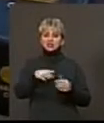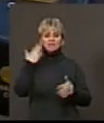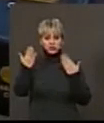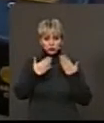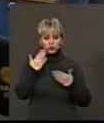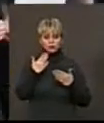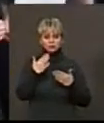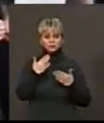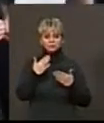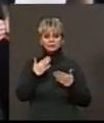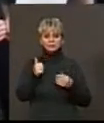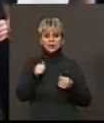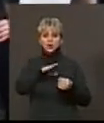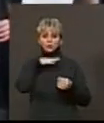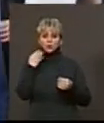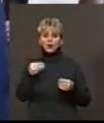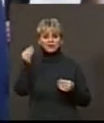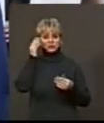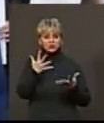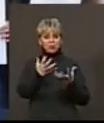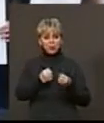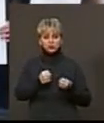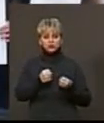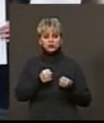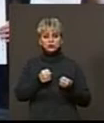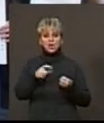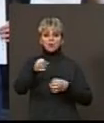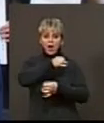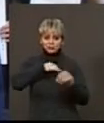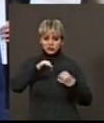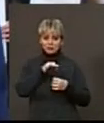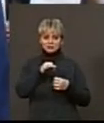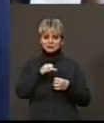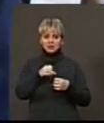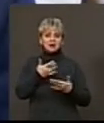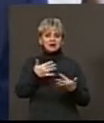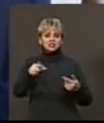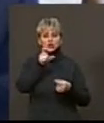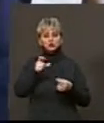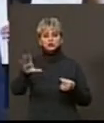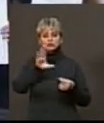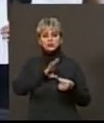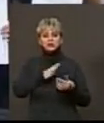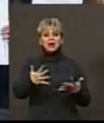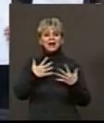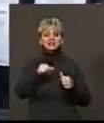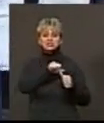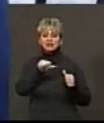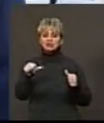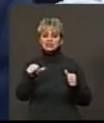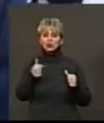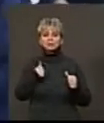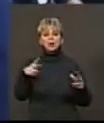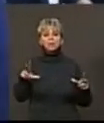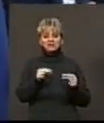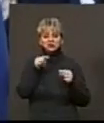веселым. Много впечатлений получил, пообщался. Разные люди были. Конечно, в основном мне